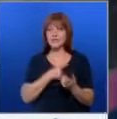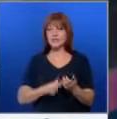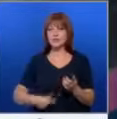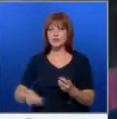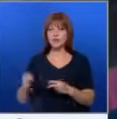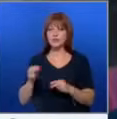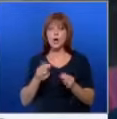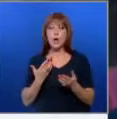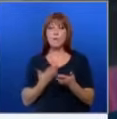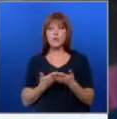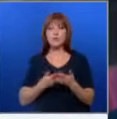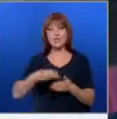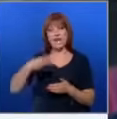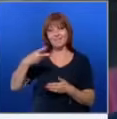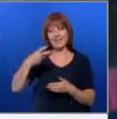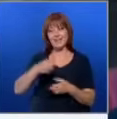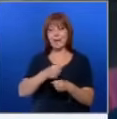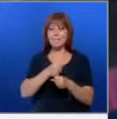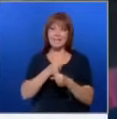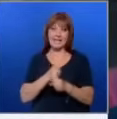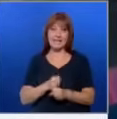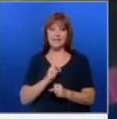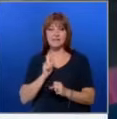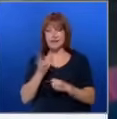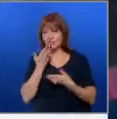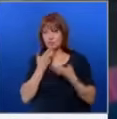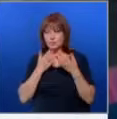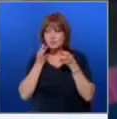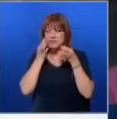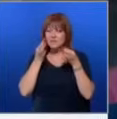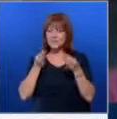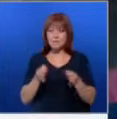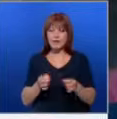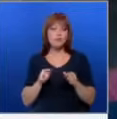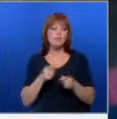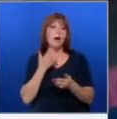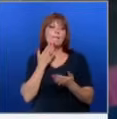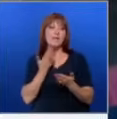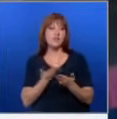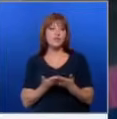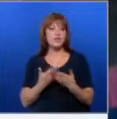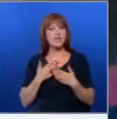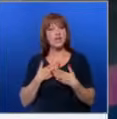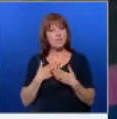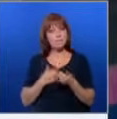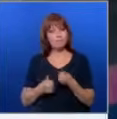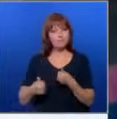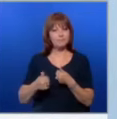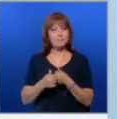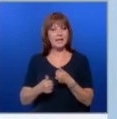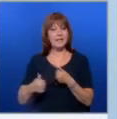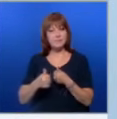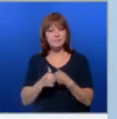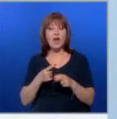По отношение на третия мандат, разбира се, трябва да се обсъди внимателно. Това предложение има своите предимства, но има и своите